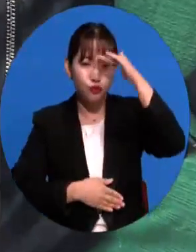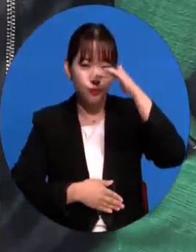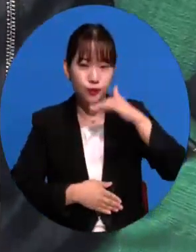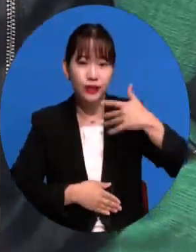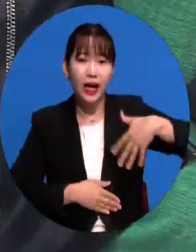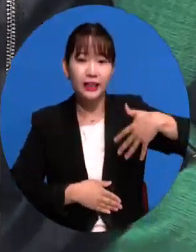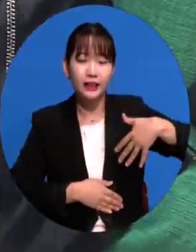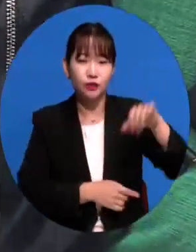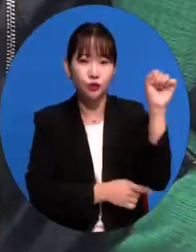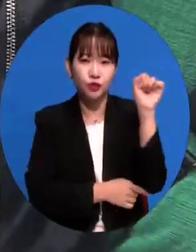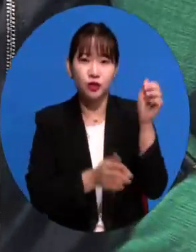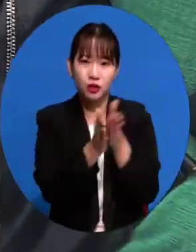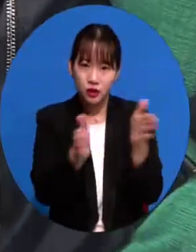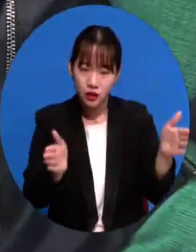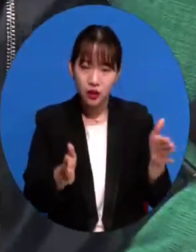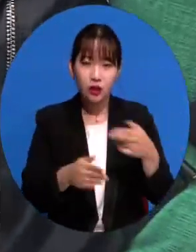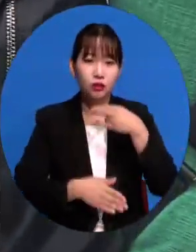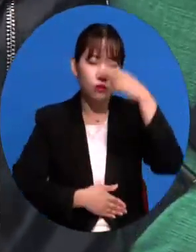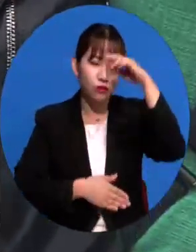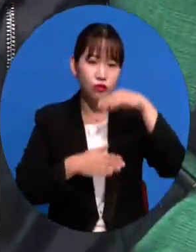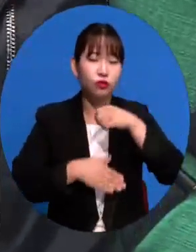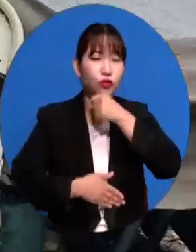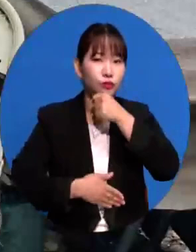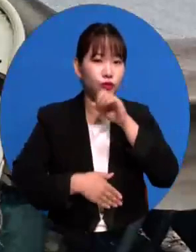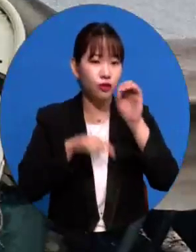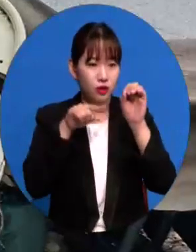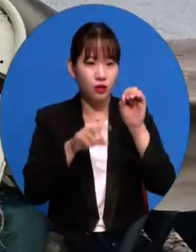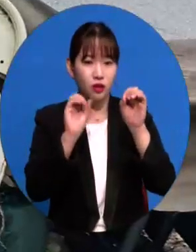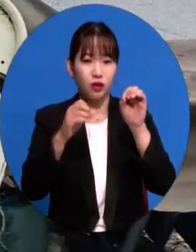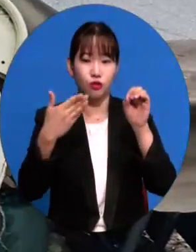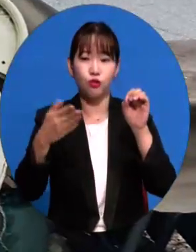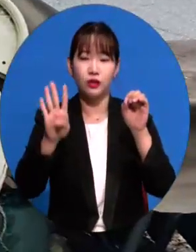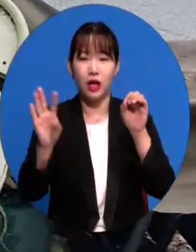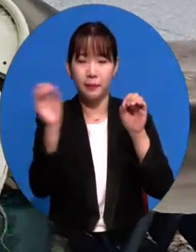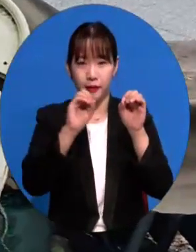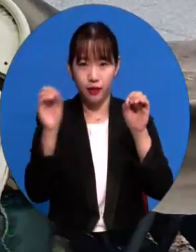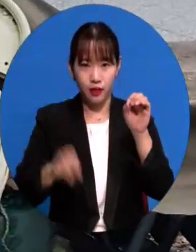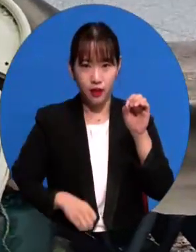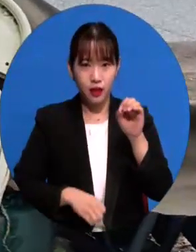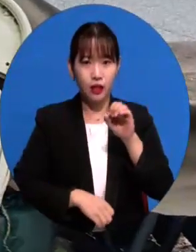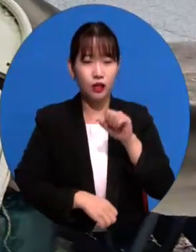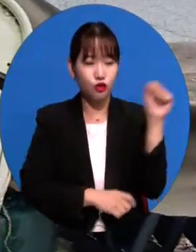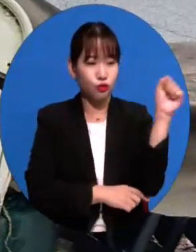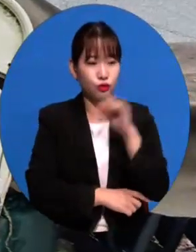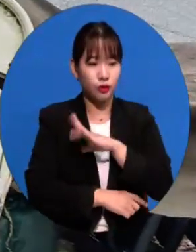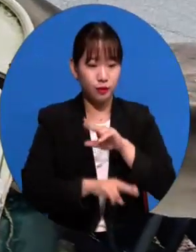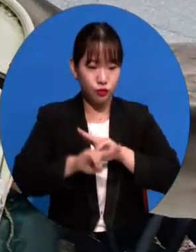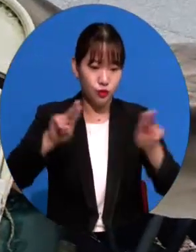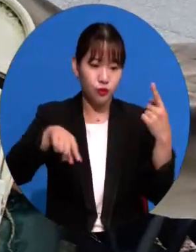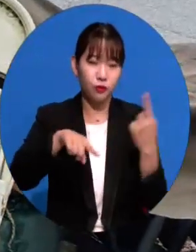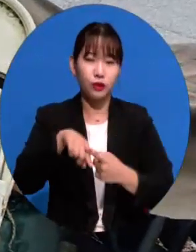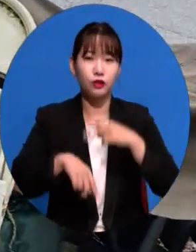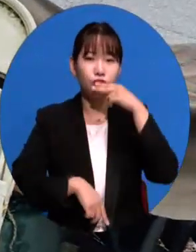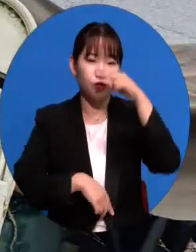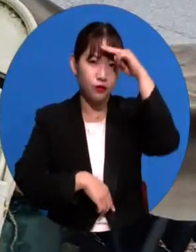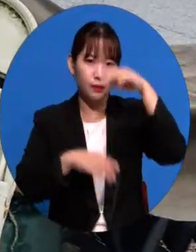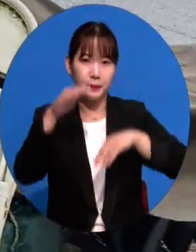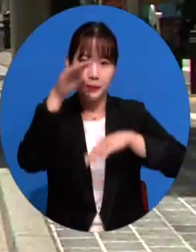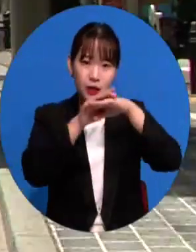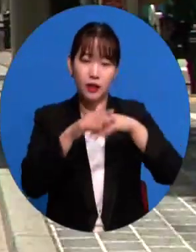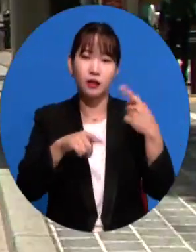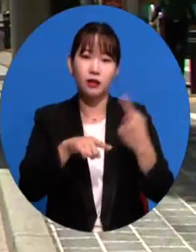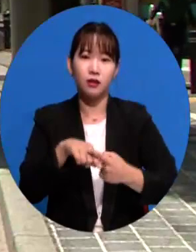상태로 운전대를 잡았고 혈중 알코올 농도는 0.094%로 운전면허 취소 수준의 만취